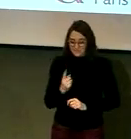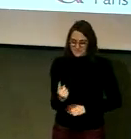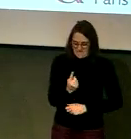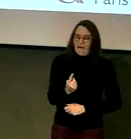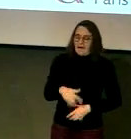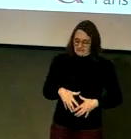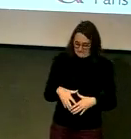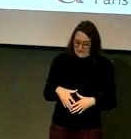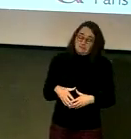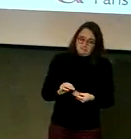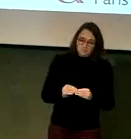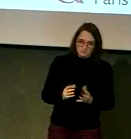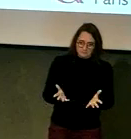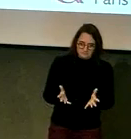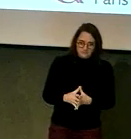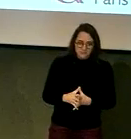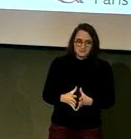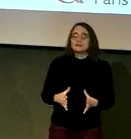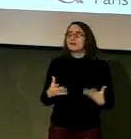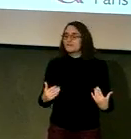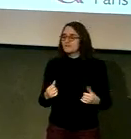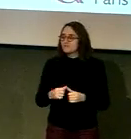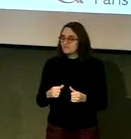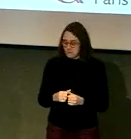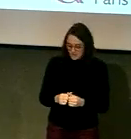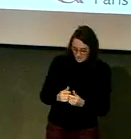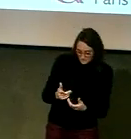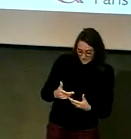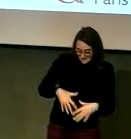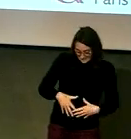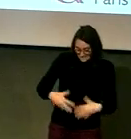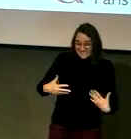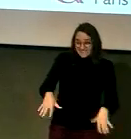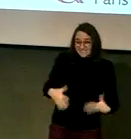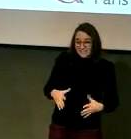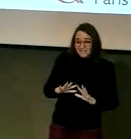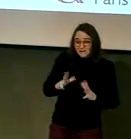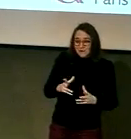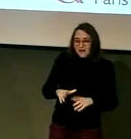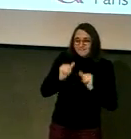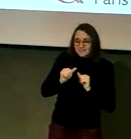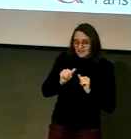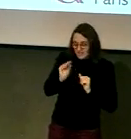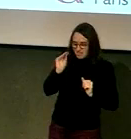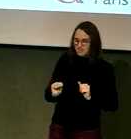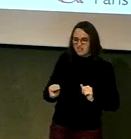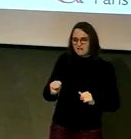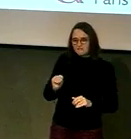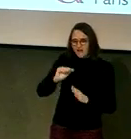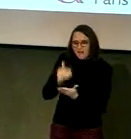problème. Et donc là, que faire quand elle est déjà enceinte pour éviter cette culpabilisation,